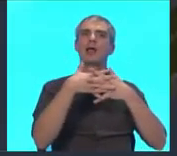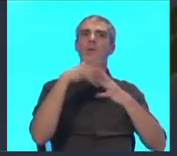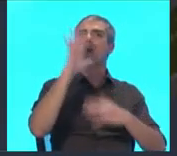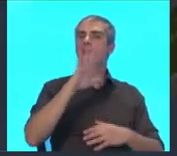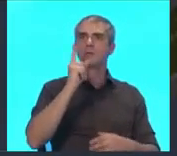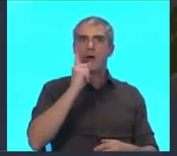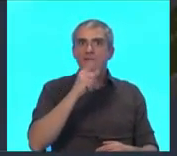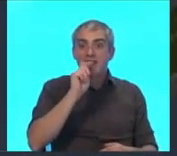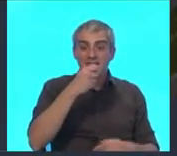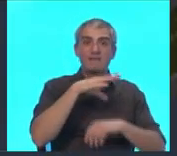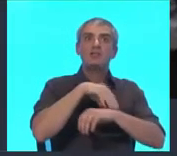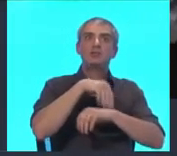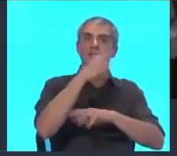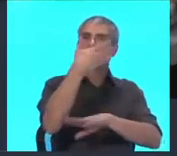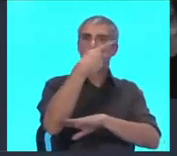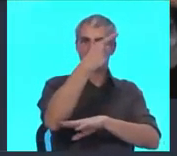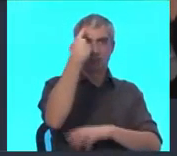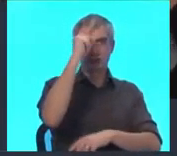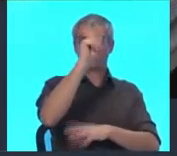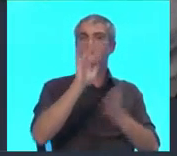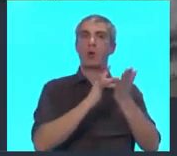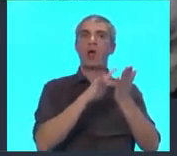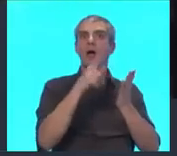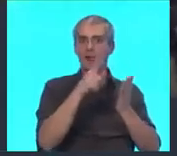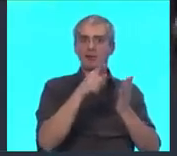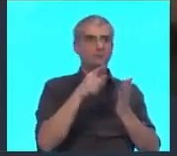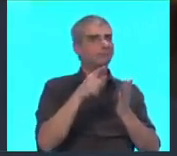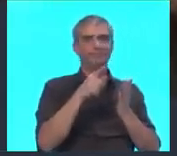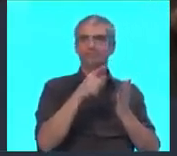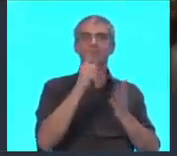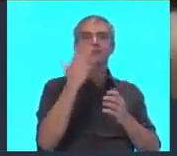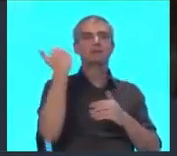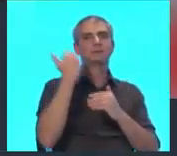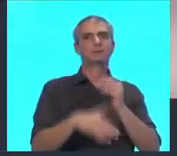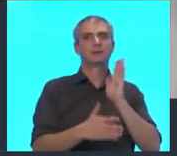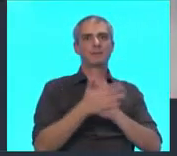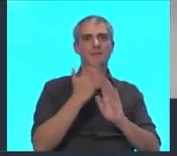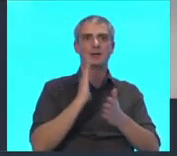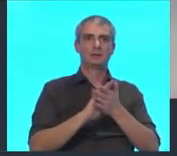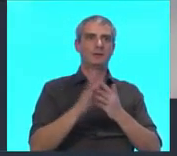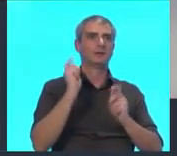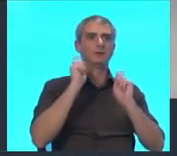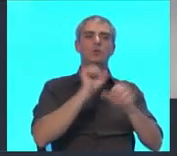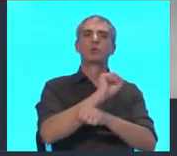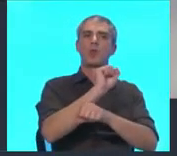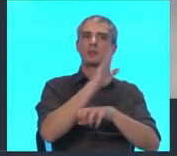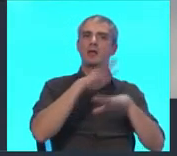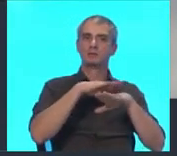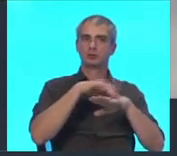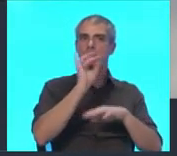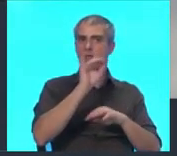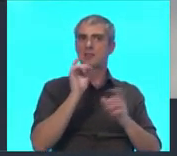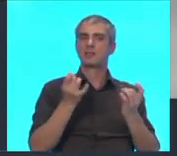דווקא בשוודיה, המדינה שבה הומצאה האפליקציה, היא ככל הנראה סיימה את דרכה. Preventivmedelsappen Natural Cycles har anmälts